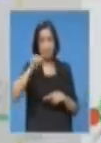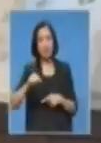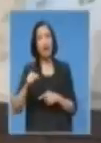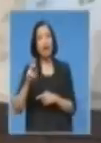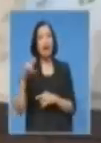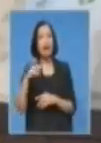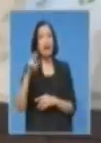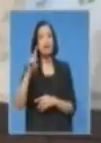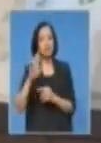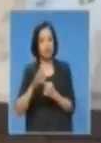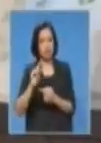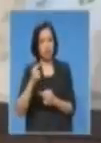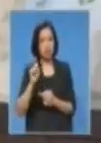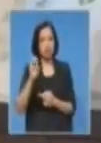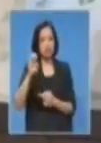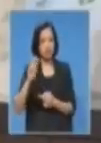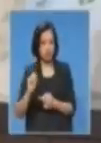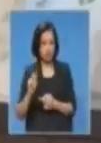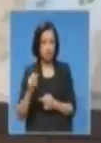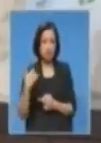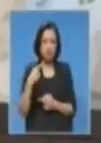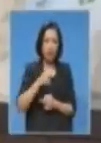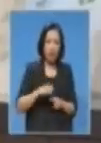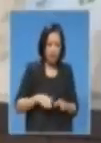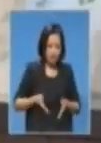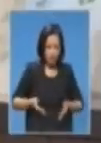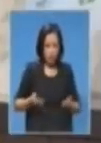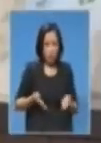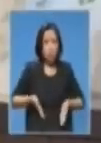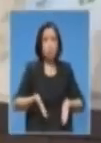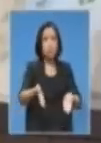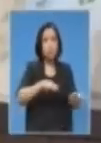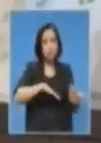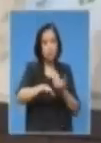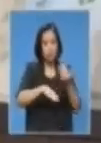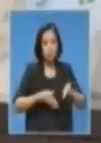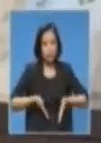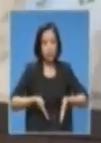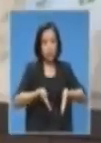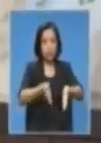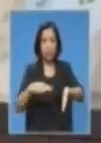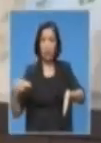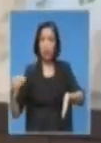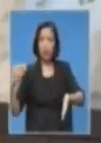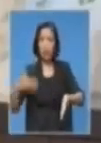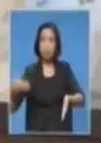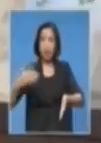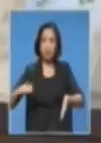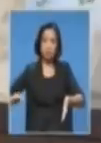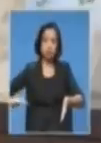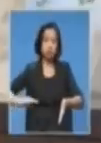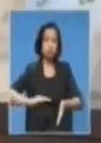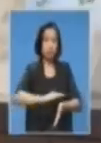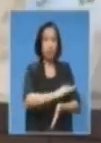างหงุดหงิดนะครับว่ามีทางจุดทางผ่านทางตัดระหว่างถนนกับรถไฟเนี่ยบ่อยครั้งที่ลงจากทางด่วนก็จะเจอรถติดตรงนี้นะ